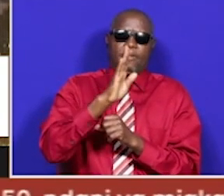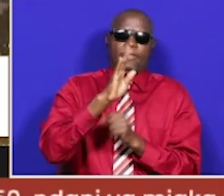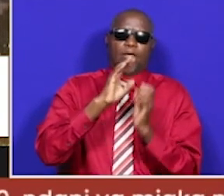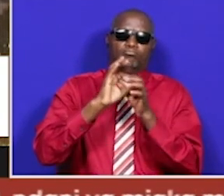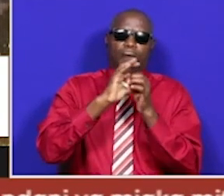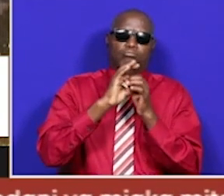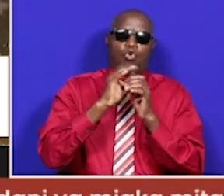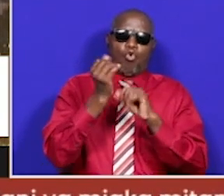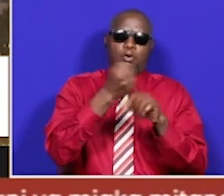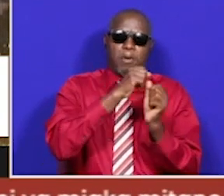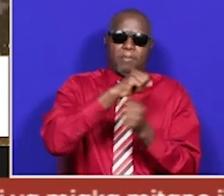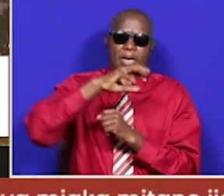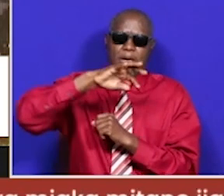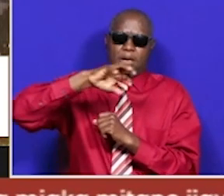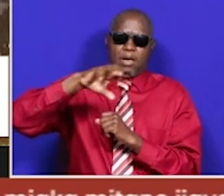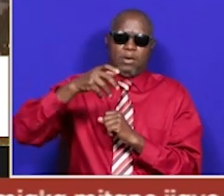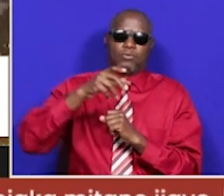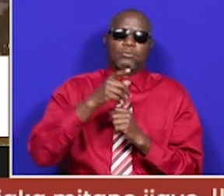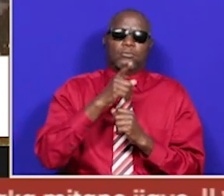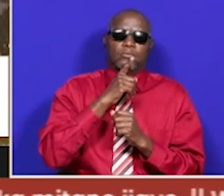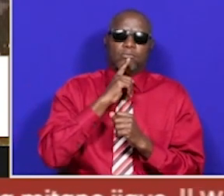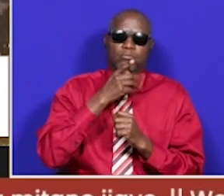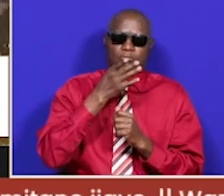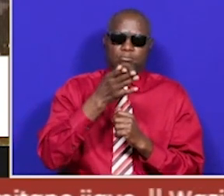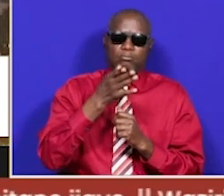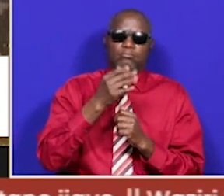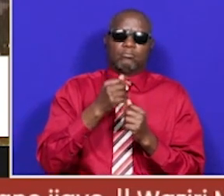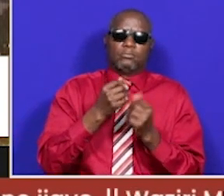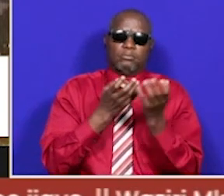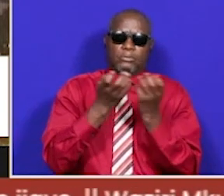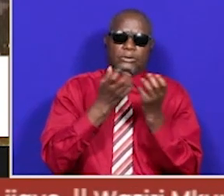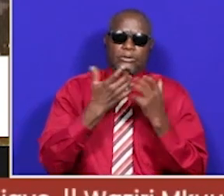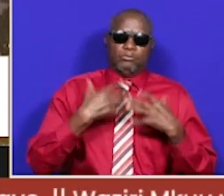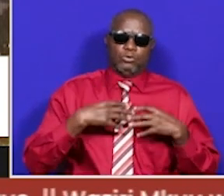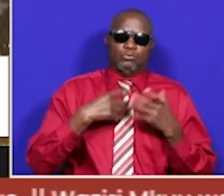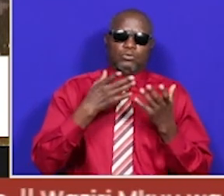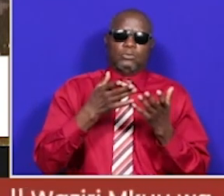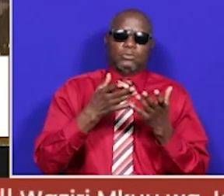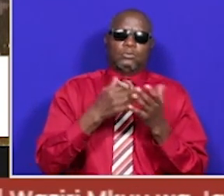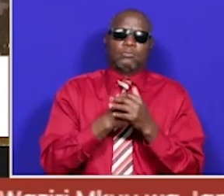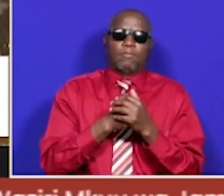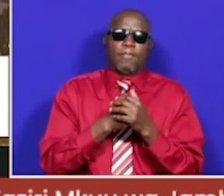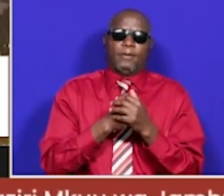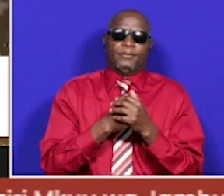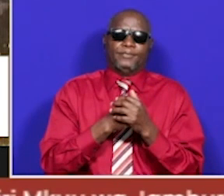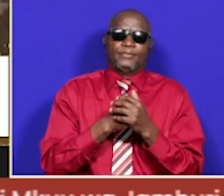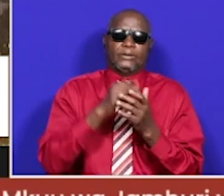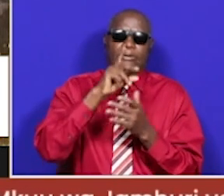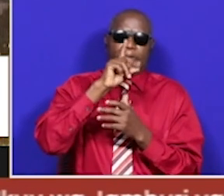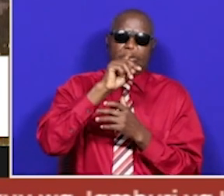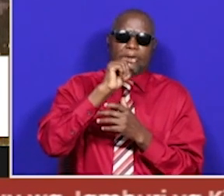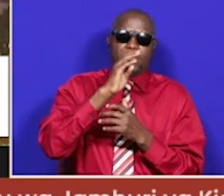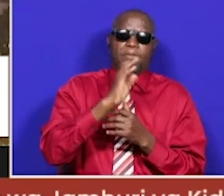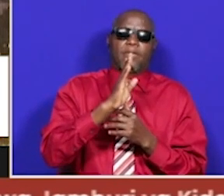hiyo ikitarajiwa kuandaa kongamano la uwekezaji baadaye mwezi huu katika juhudi zake za kuvutia wawekezaji. DTB ni moja